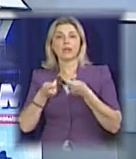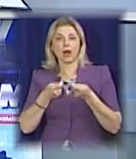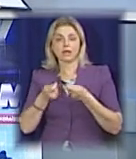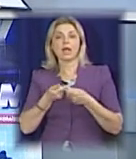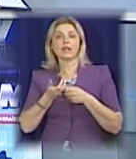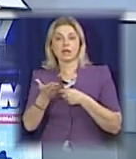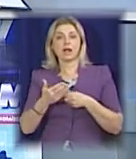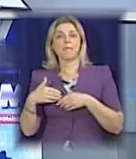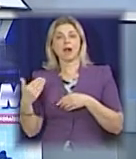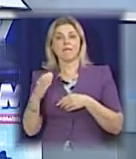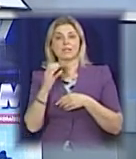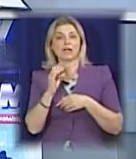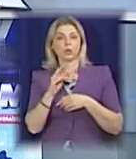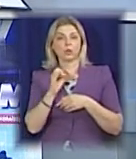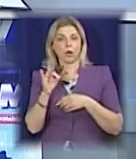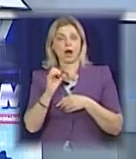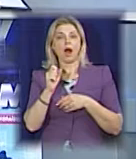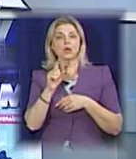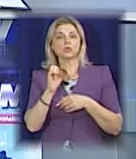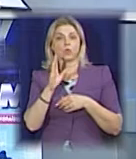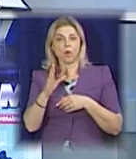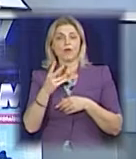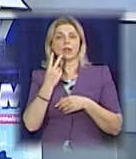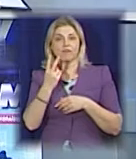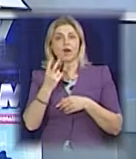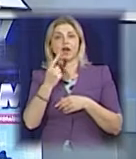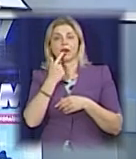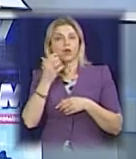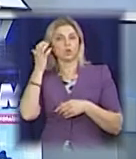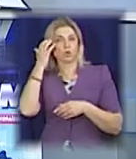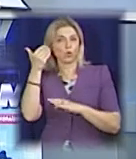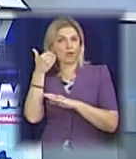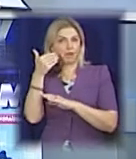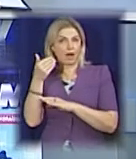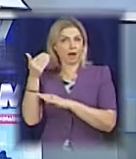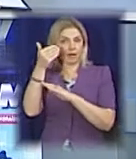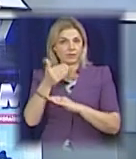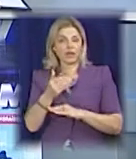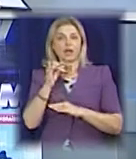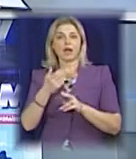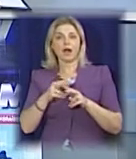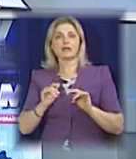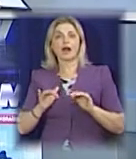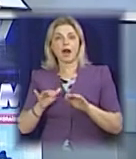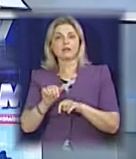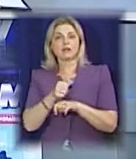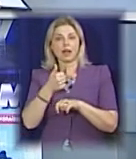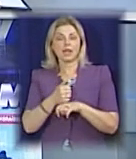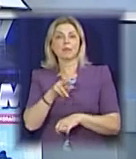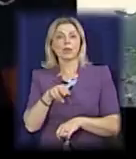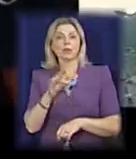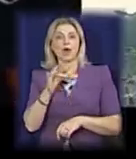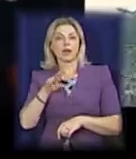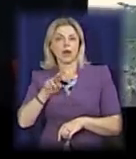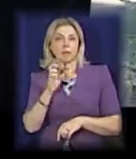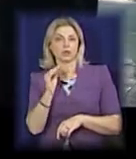правого сектору Азову та Свободи вивісили два червоно-чорні прапори. Очолив акцію Дмитро Рябченко.